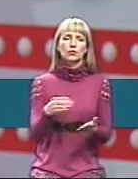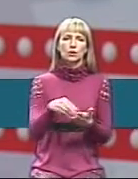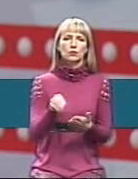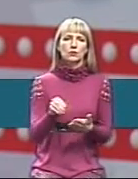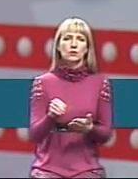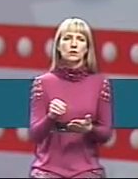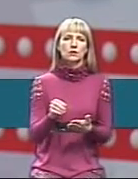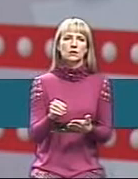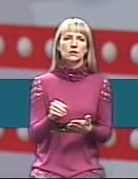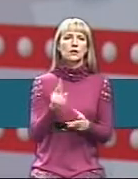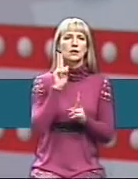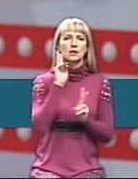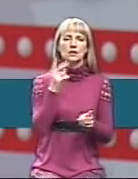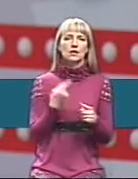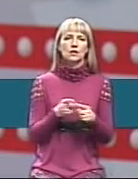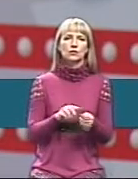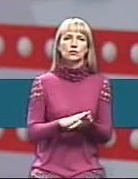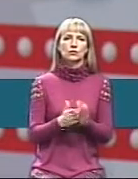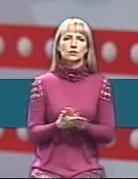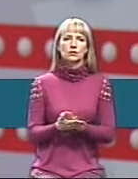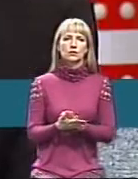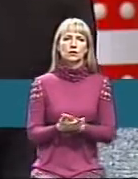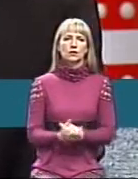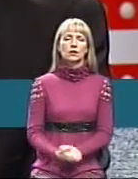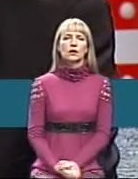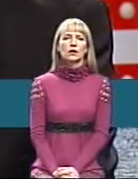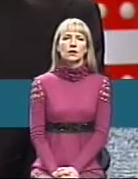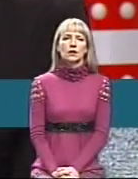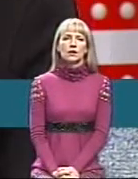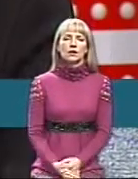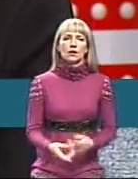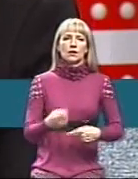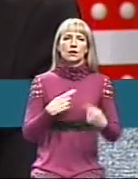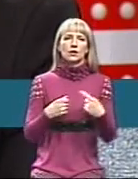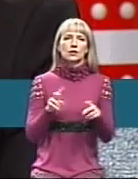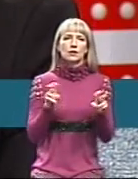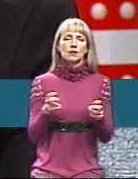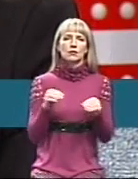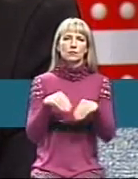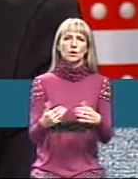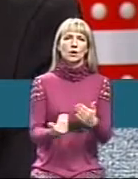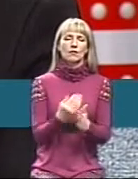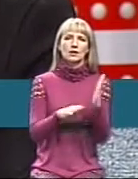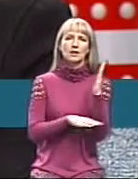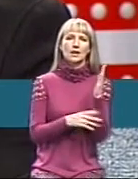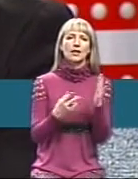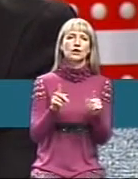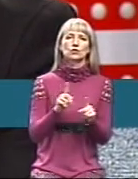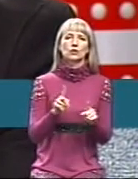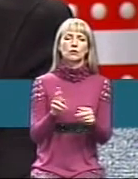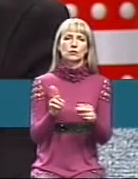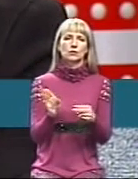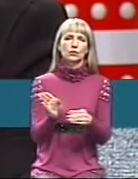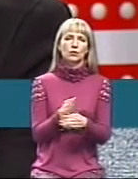он не владеет этой ситуацией. Поэтому вот. Повертаючись до теми висадки нових дерев. Для того, аби